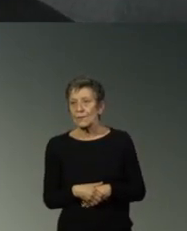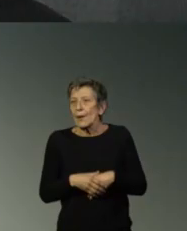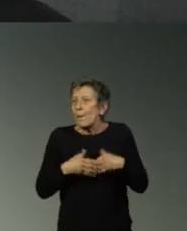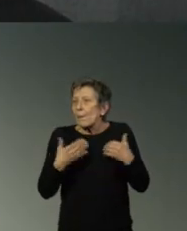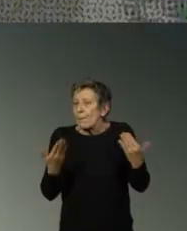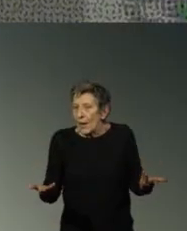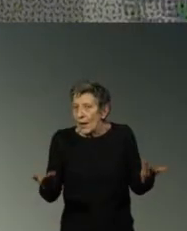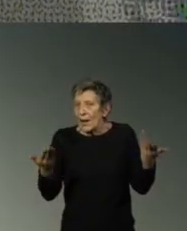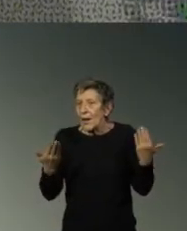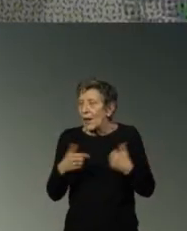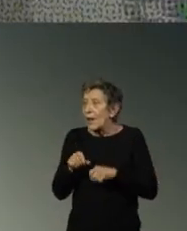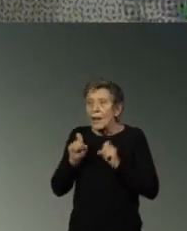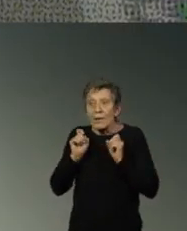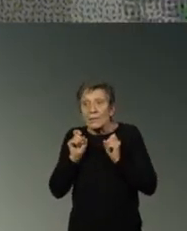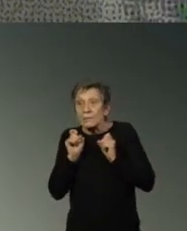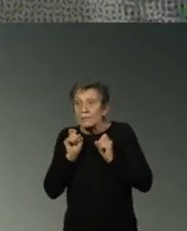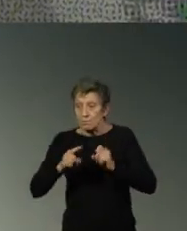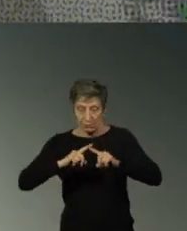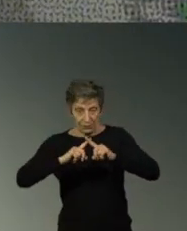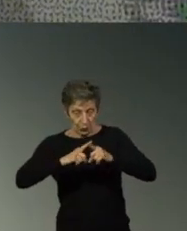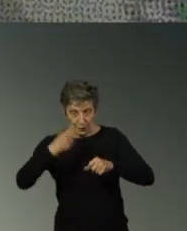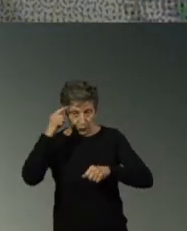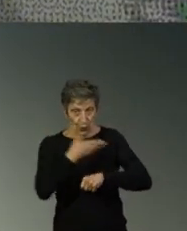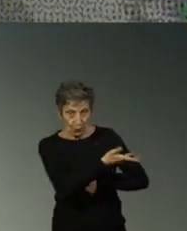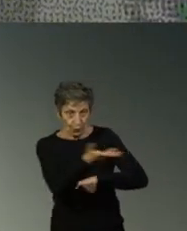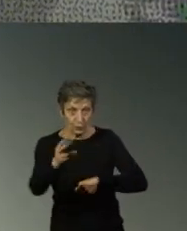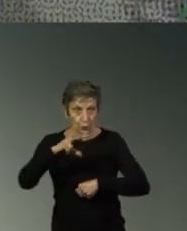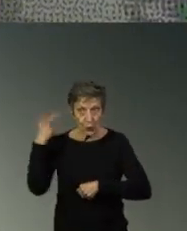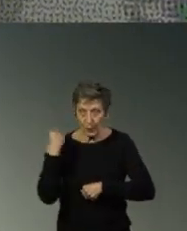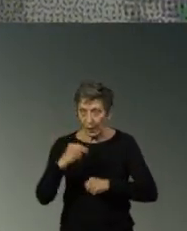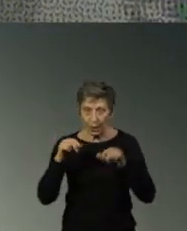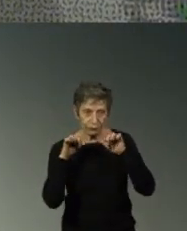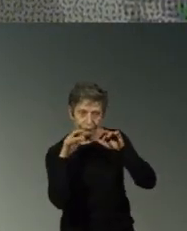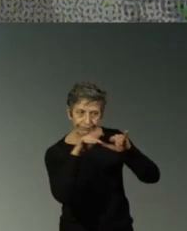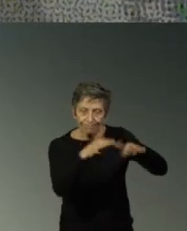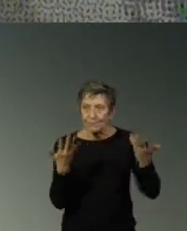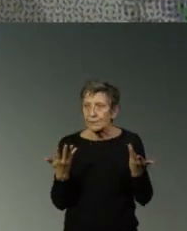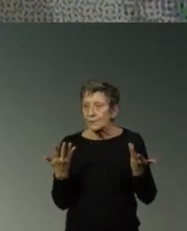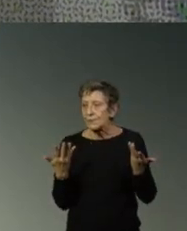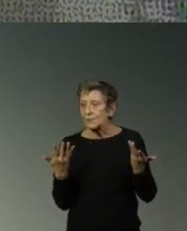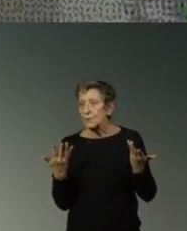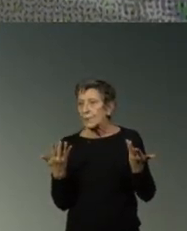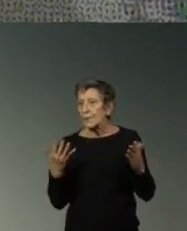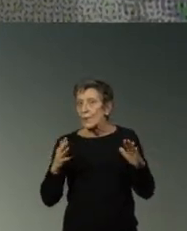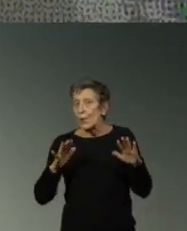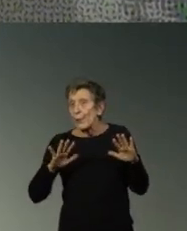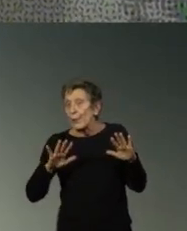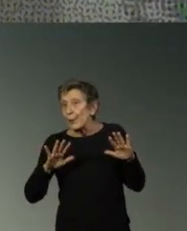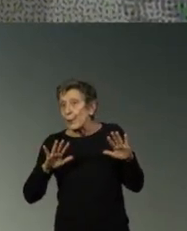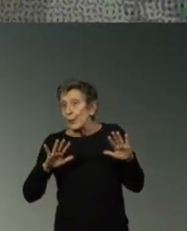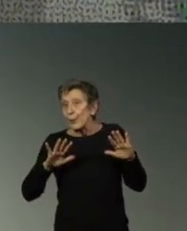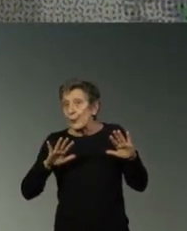sentiment que dans cette argumentation vers les humains, il y a quelque chose comme une manière de prendre en